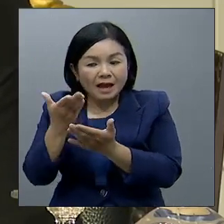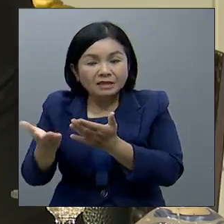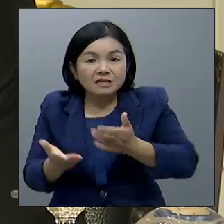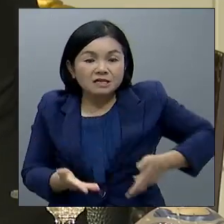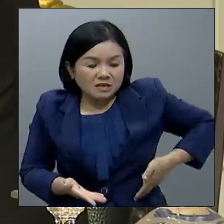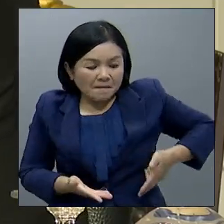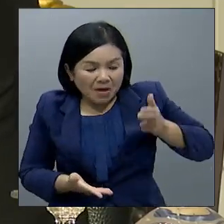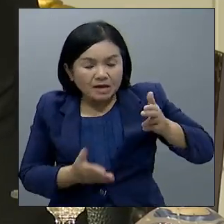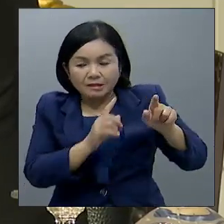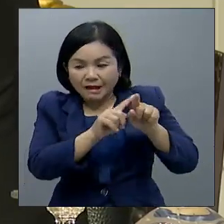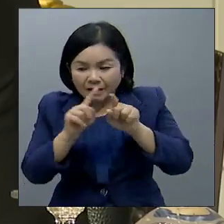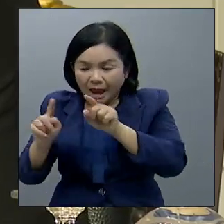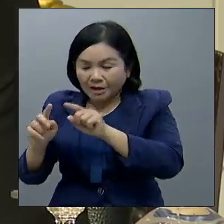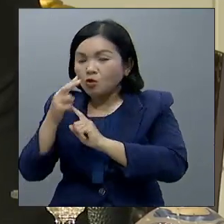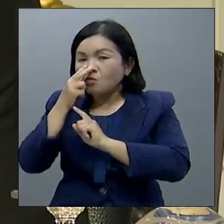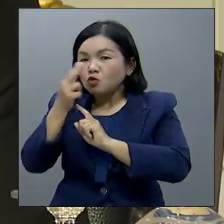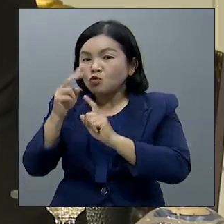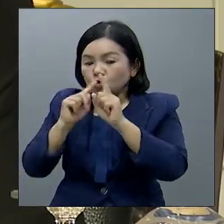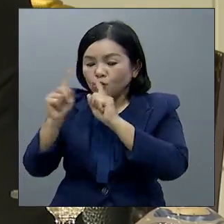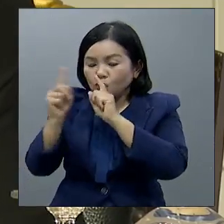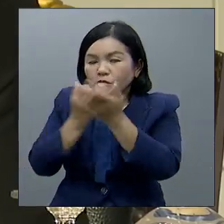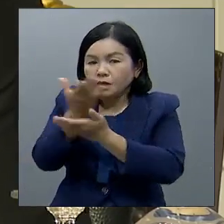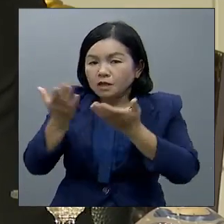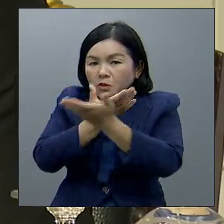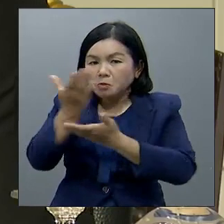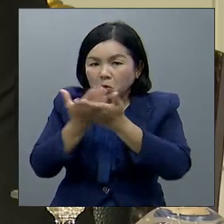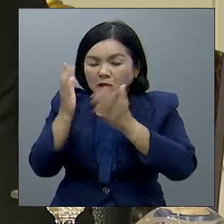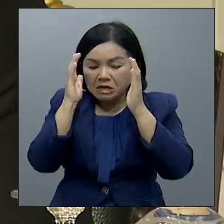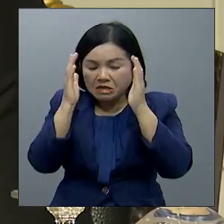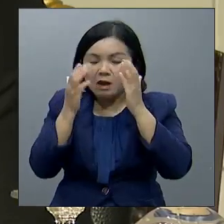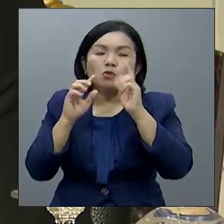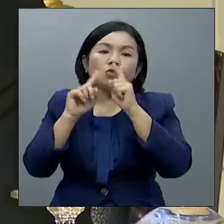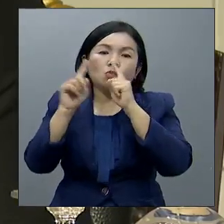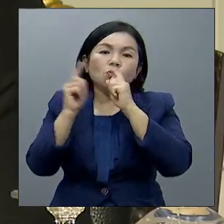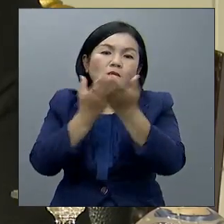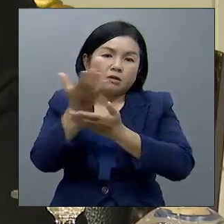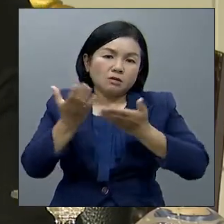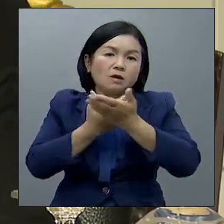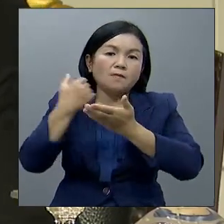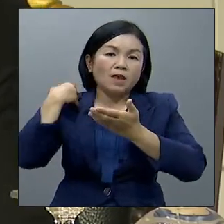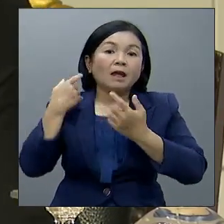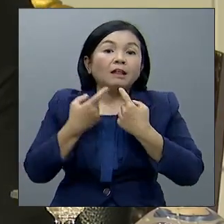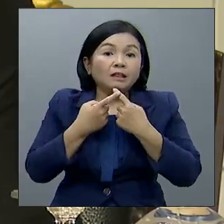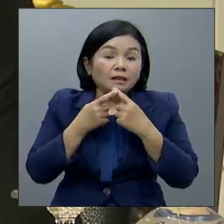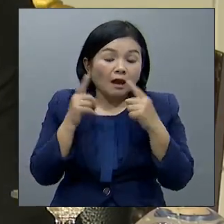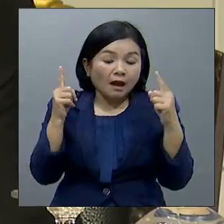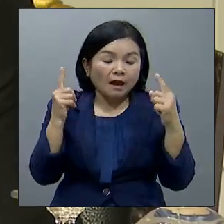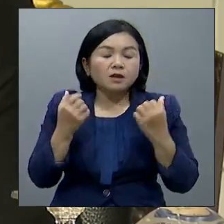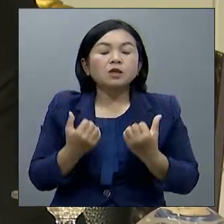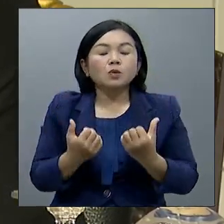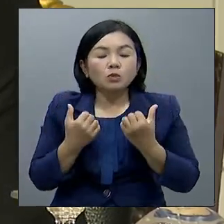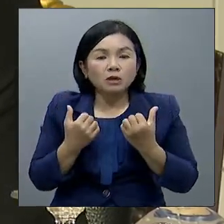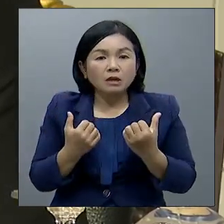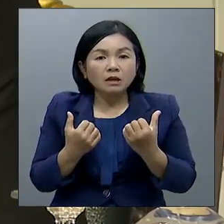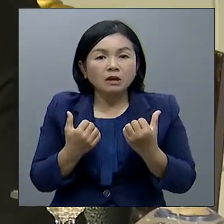สิ่งพวกนี้เราคงจะต้องกลับมาดูอย่างจริงจังนะครับแต่ขอย้ำครับว่านี่คือเหตุการณ์ที่เกิ